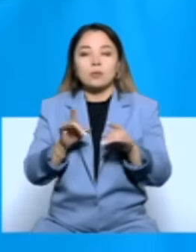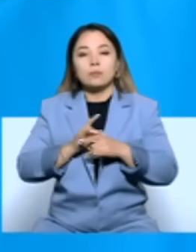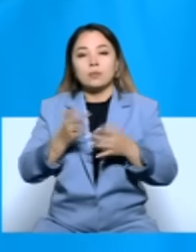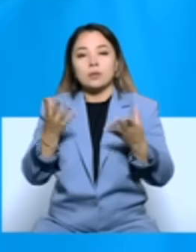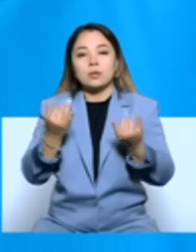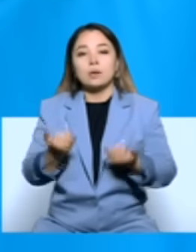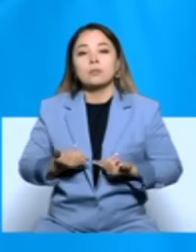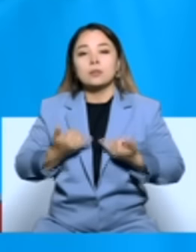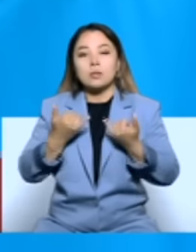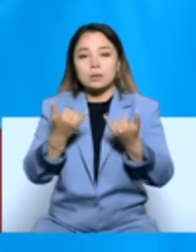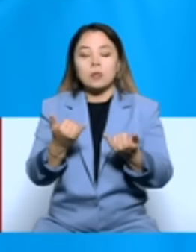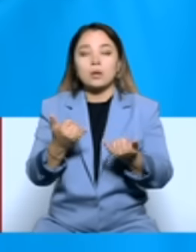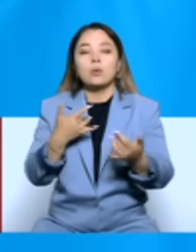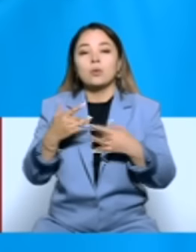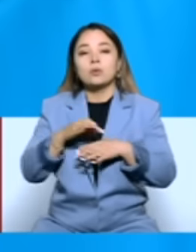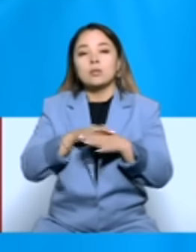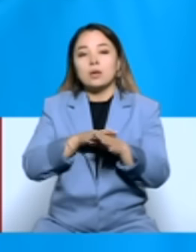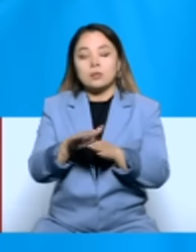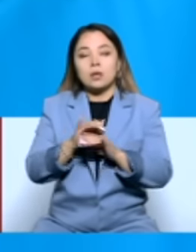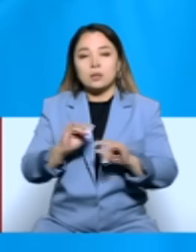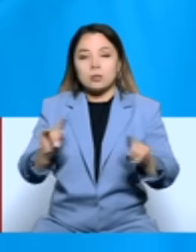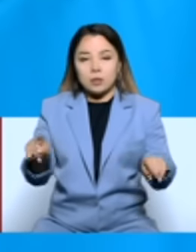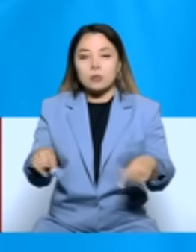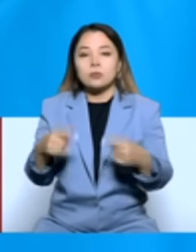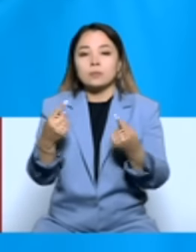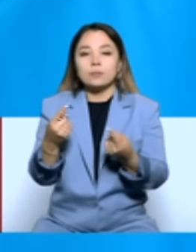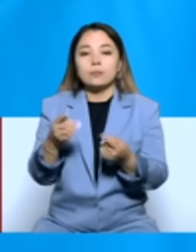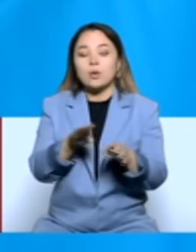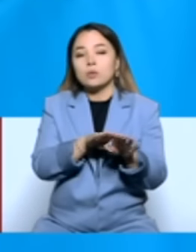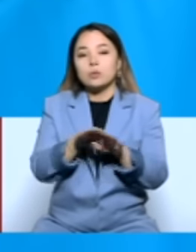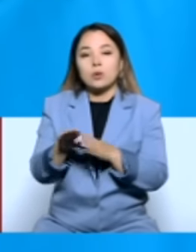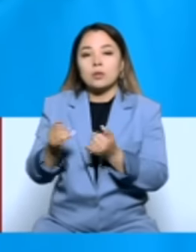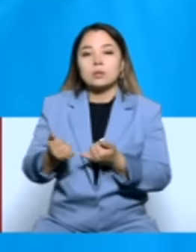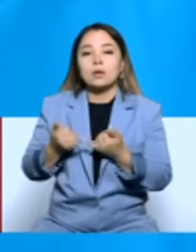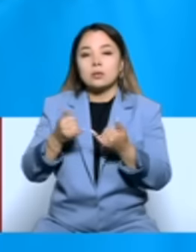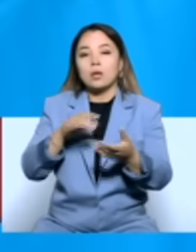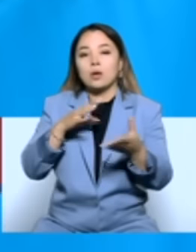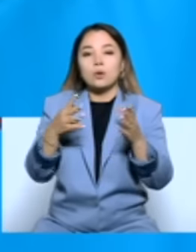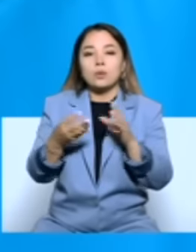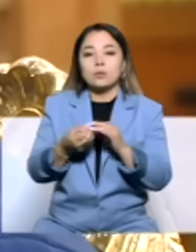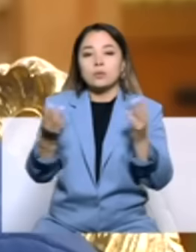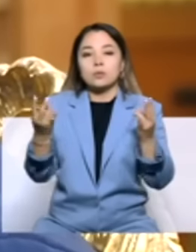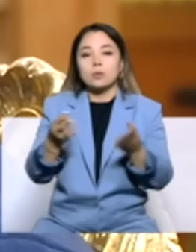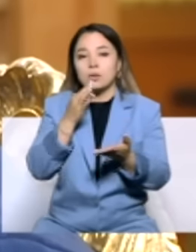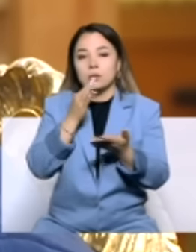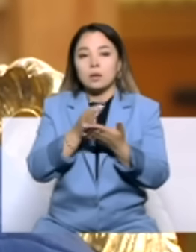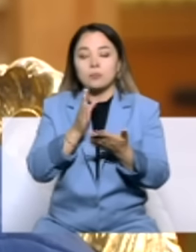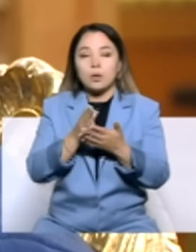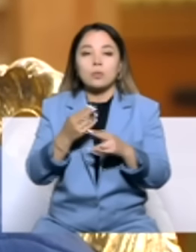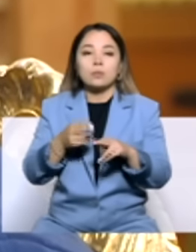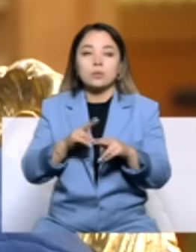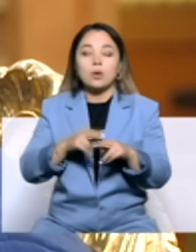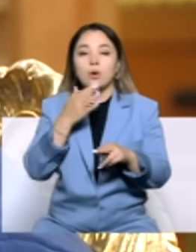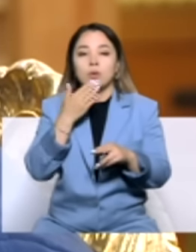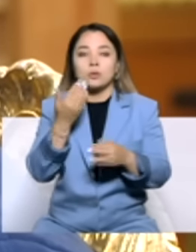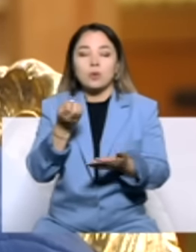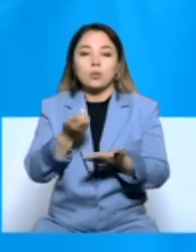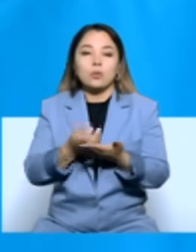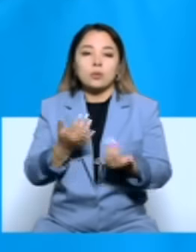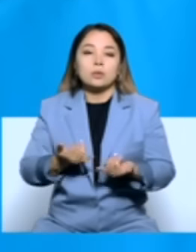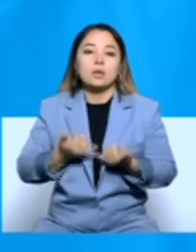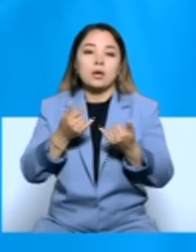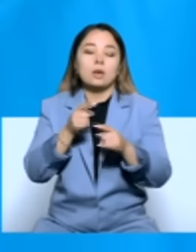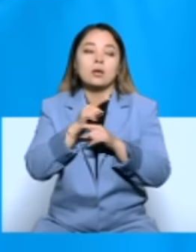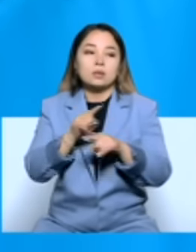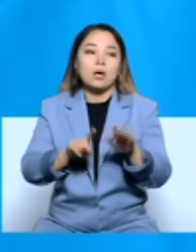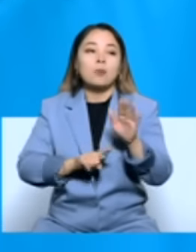мереке өнерімізді өрге шығарып, тұтастығымызды нығайта түсу үшін керек. Мен ұлттық құндылықты